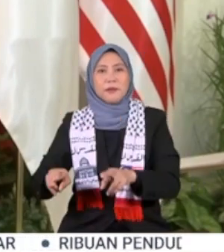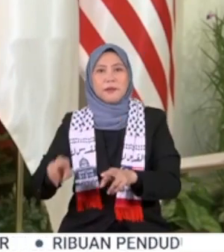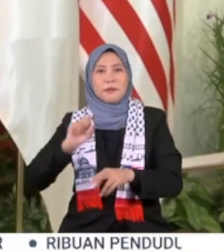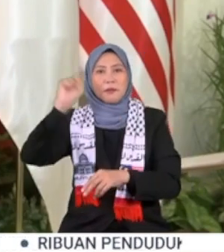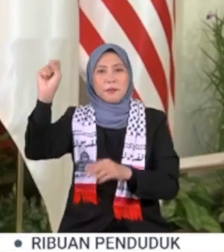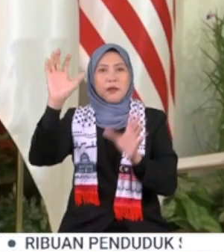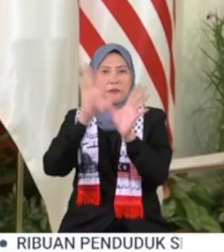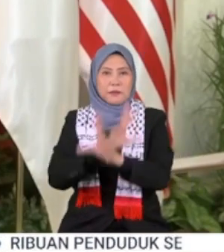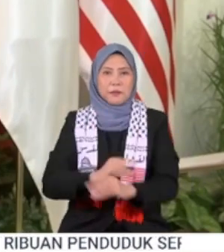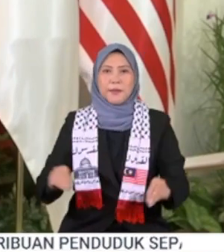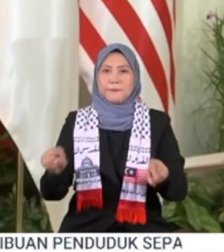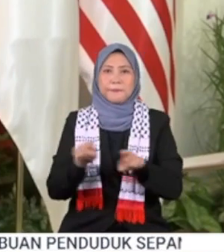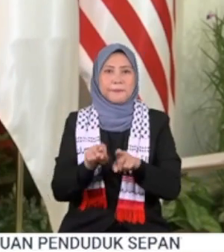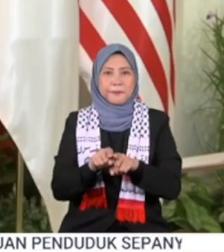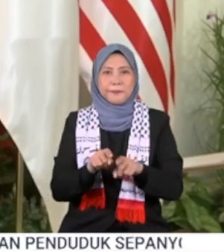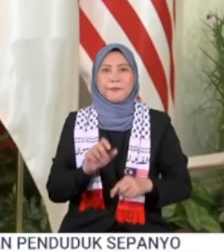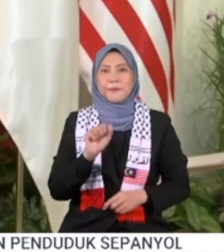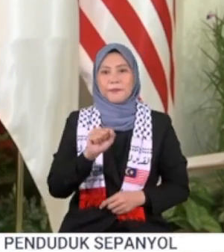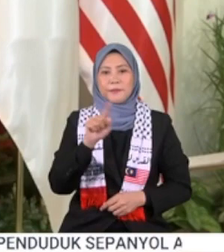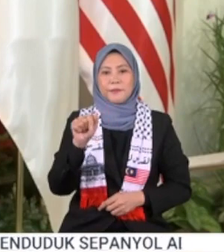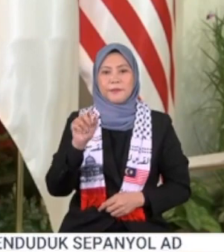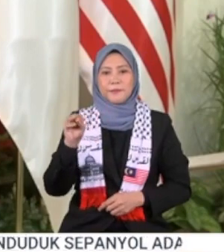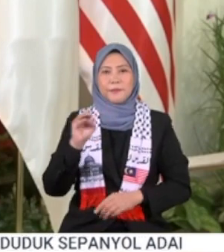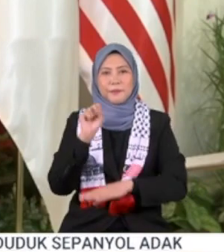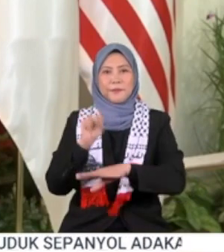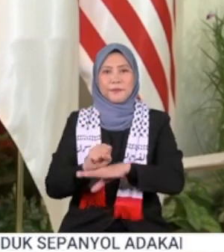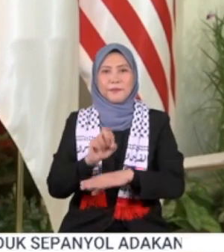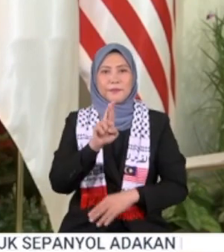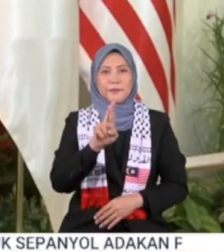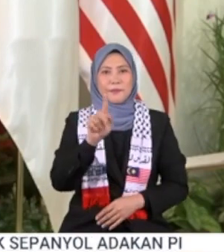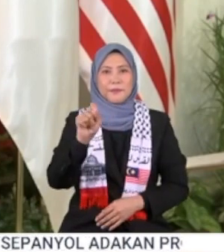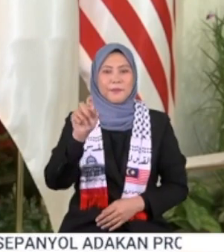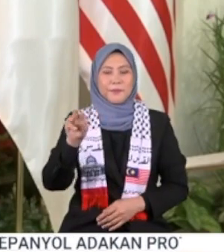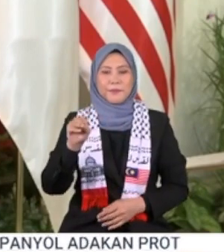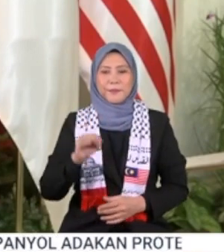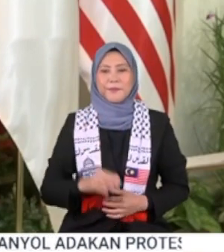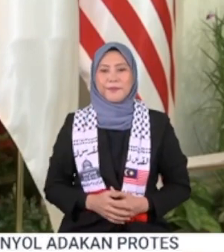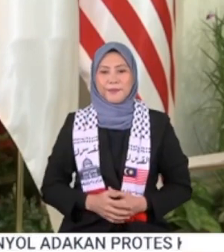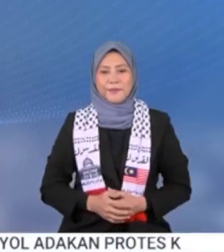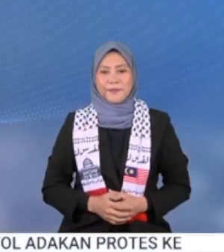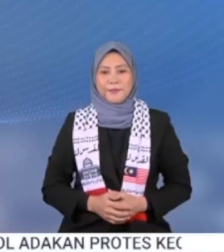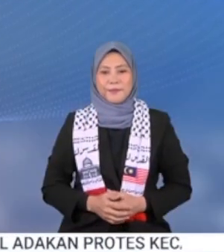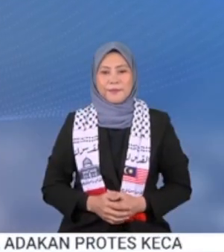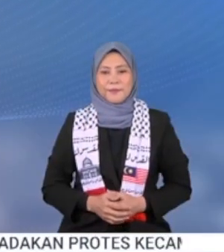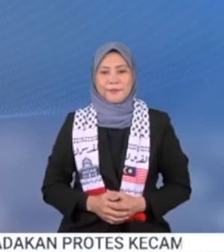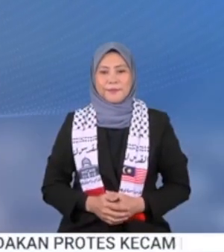di Sabah dan juga Sarawak Azam Husin Singapura RTM